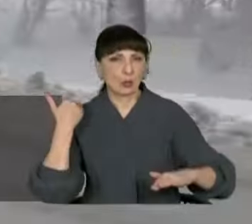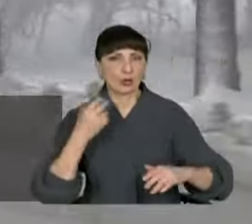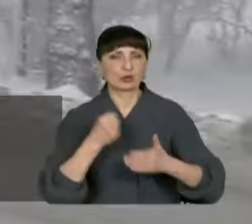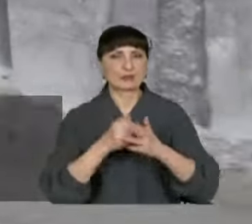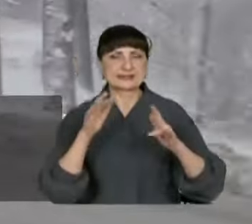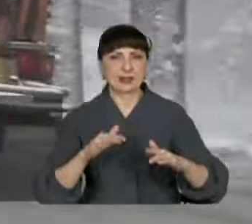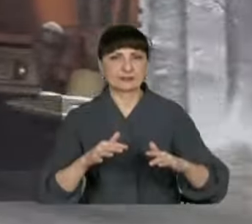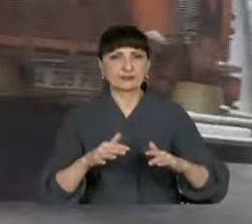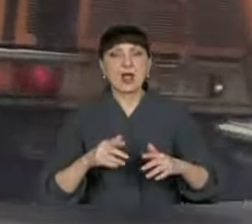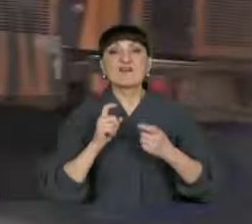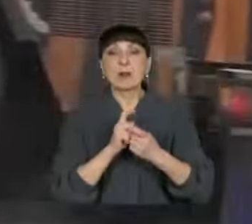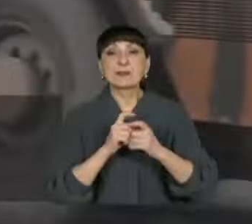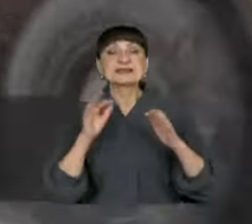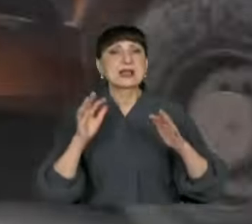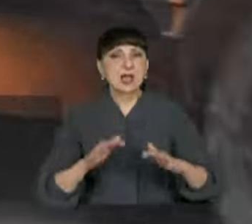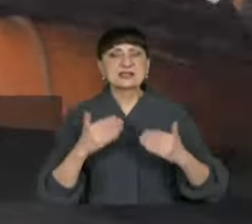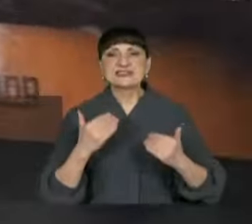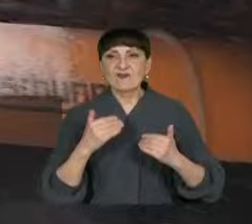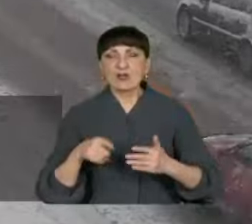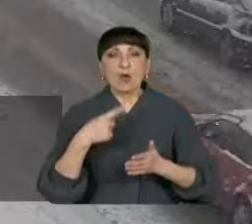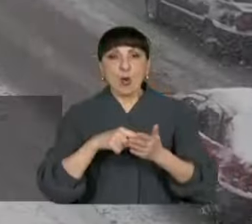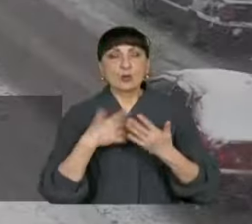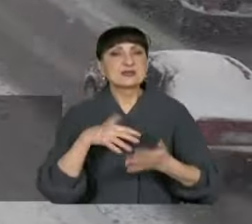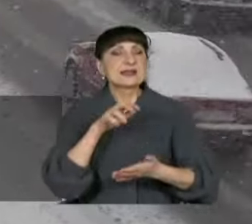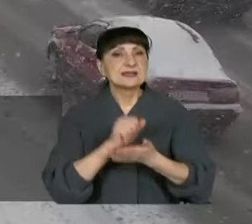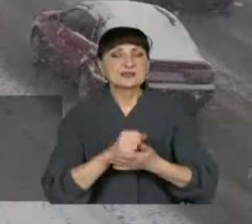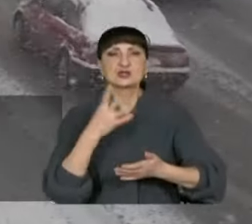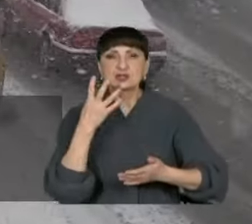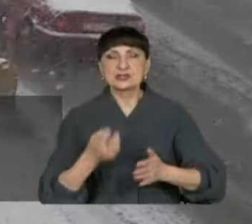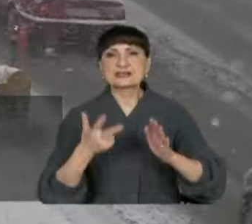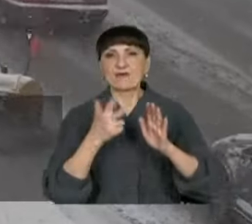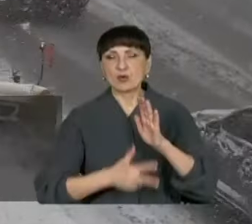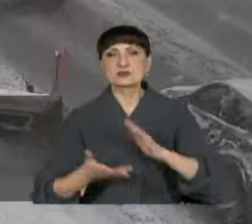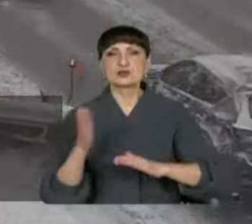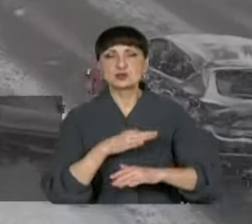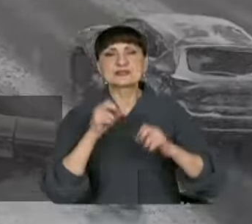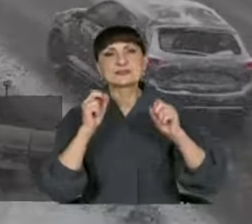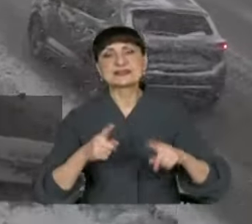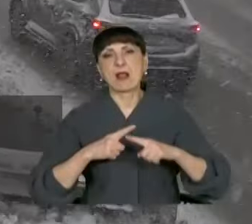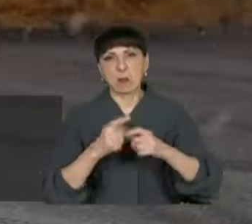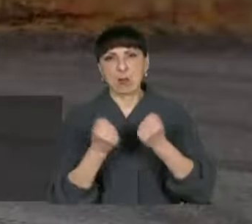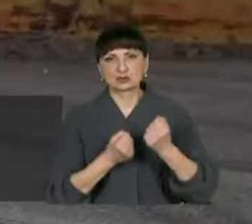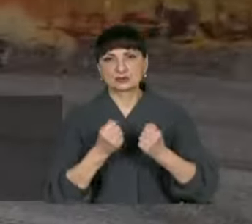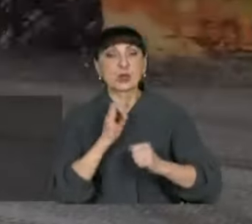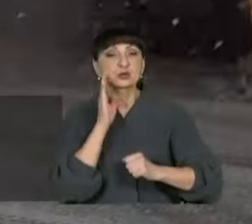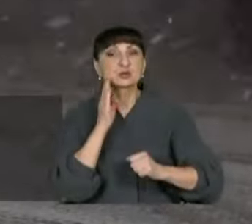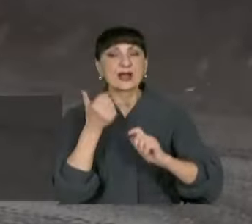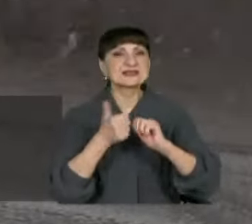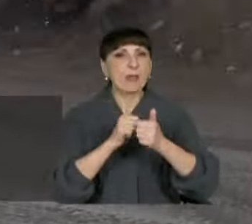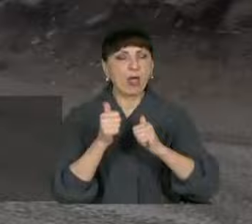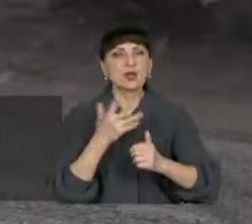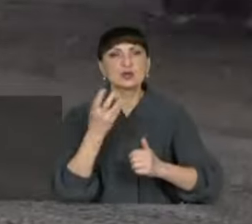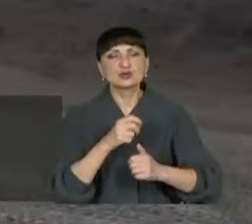выпадения осадков. В борьбе со снегопадом сегодня в городе задействовали 480 единиц спецтехники. С утра на смену им